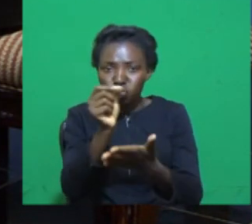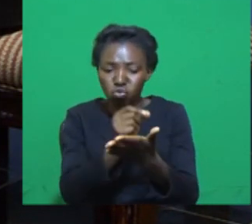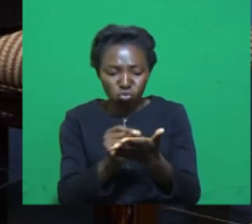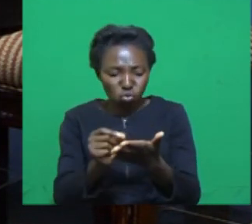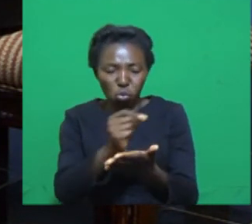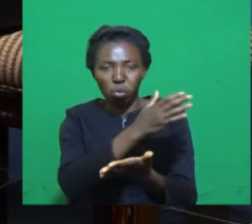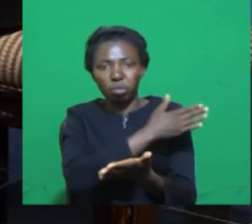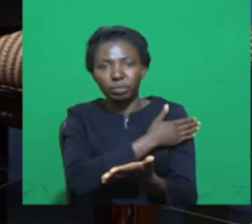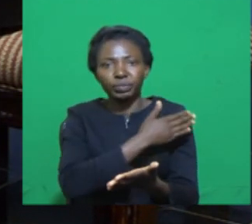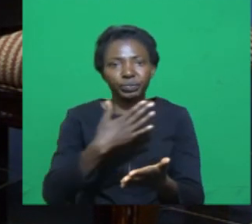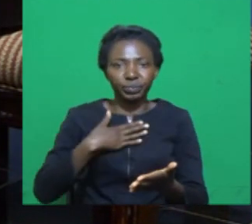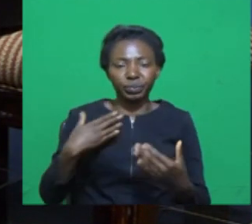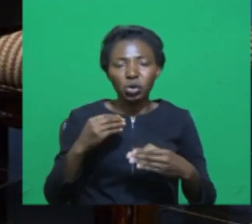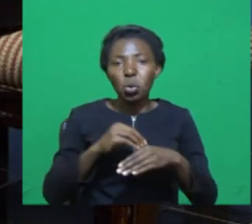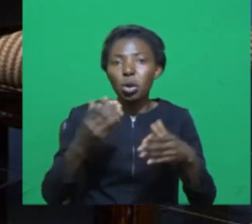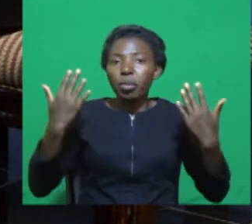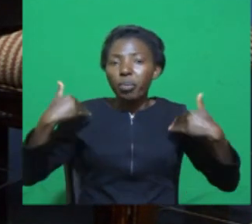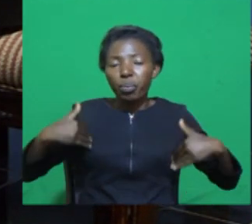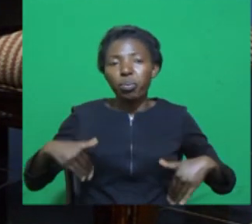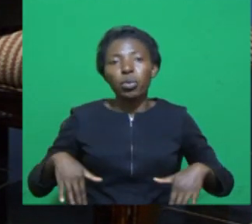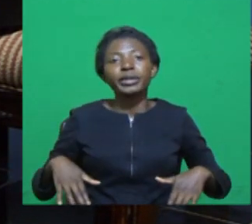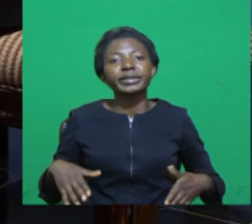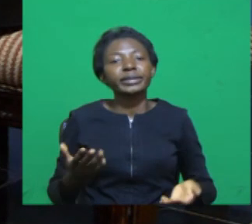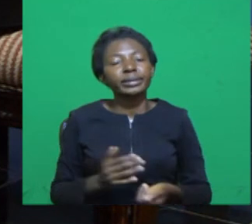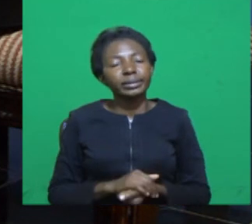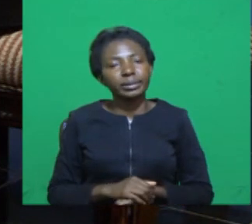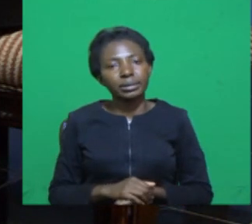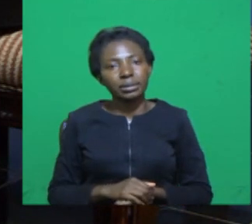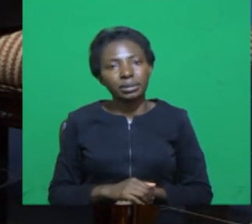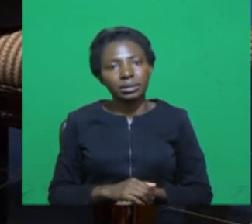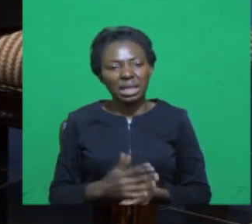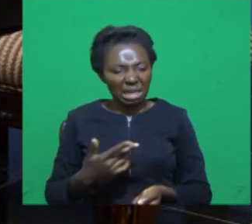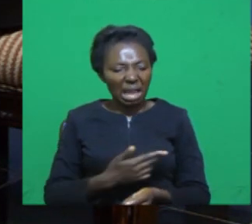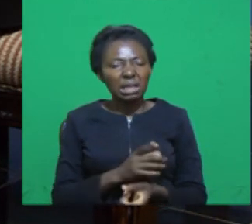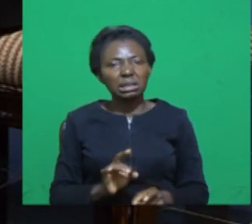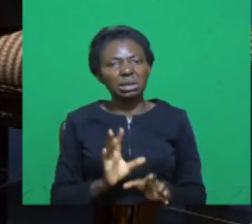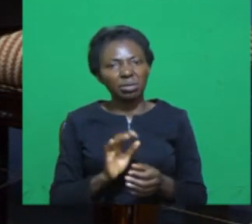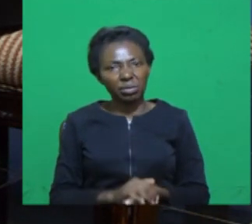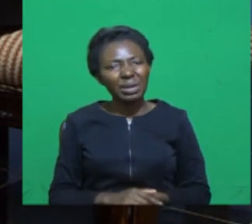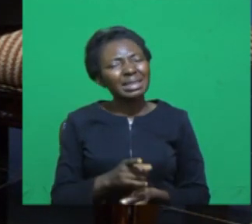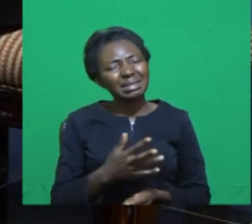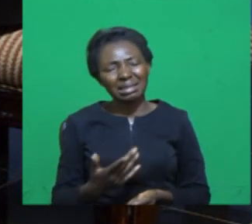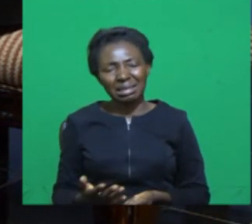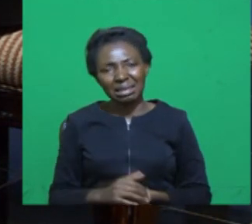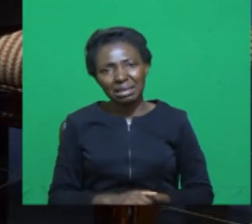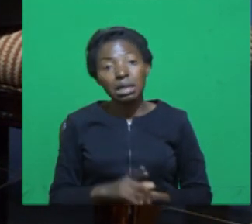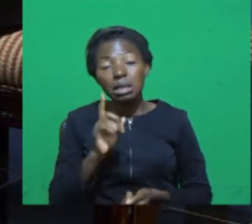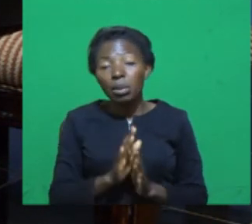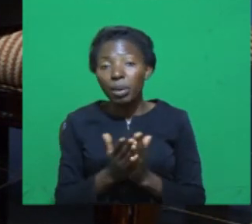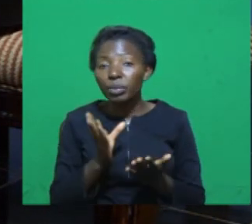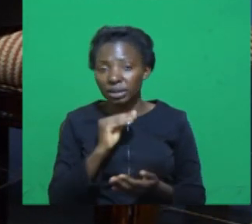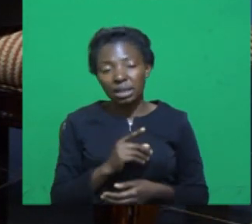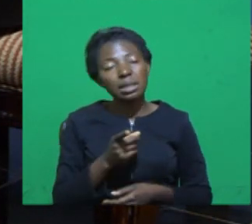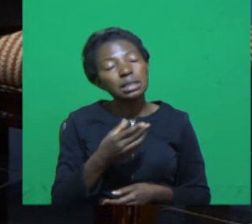kushonga manyereketa aya madodo kuzvinyora inini kwandiri futika zvinhu zviya zvebhaibheri of course rinototaura kuti